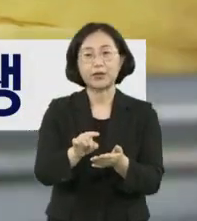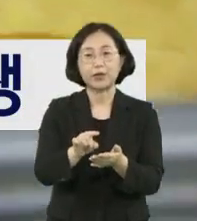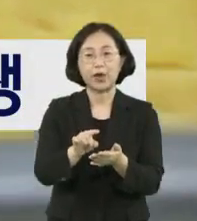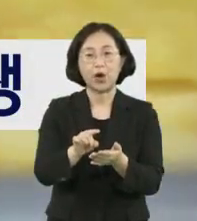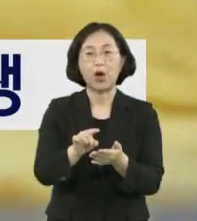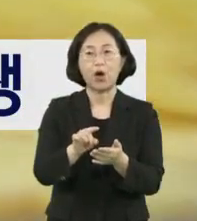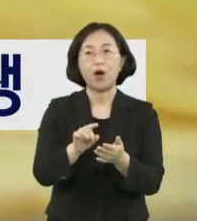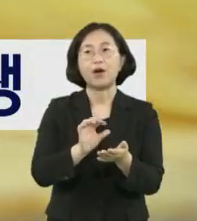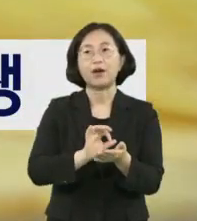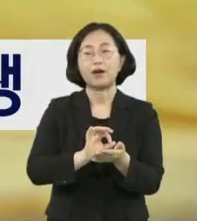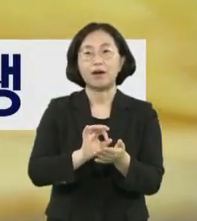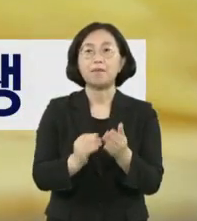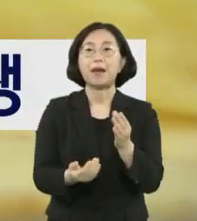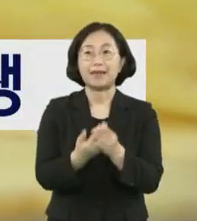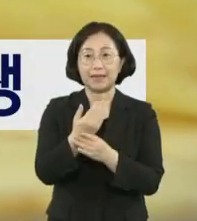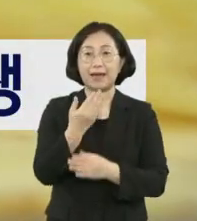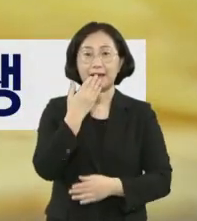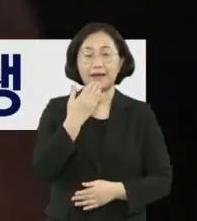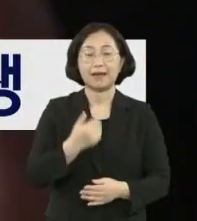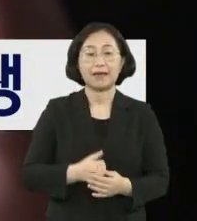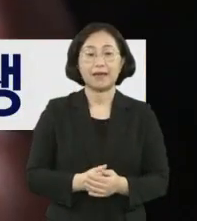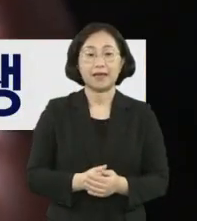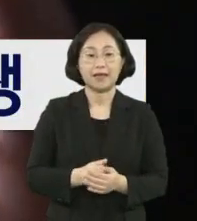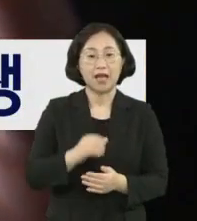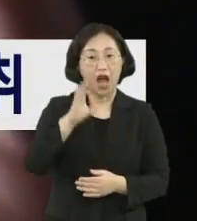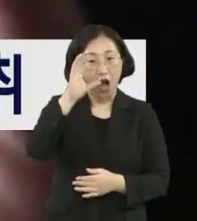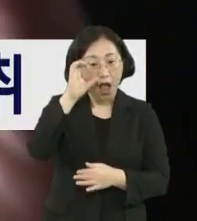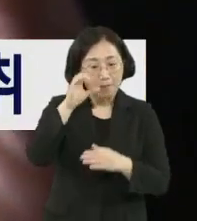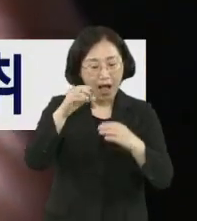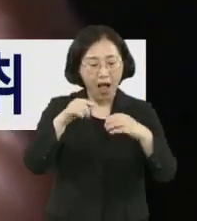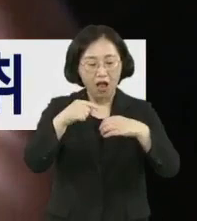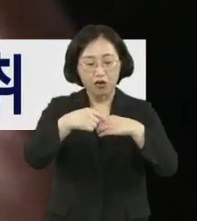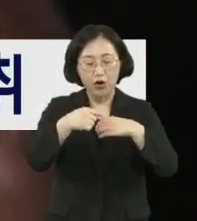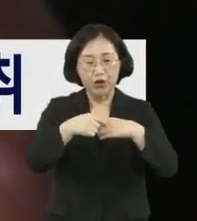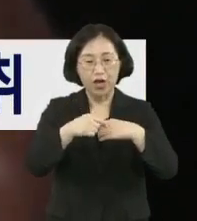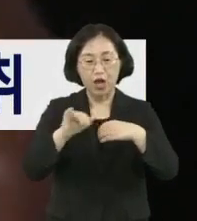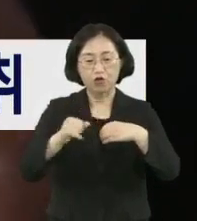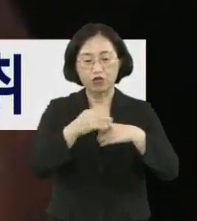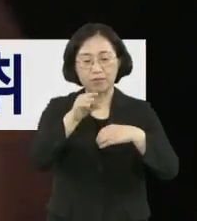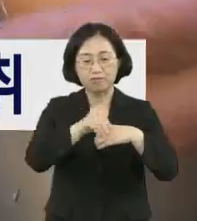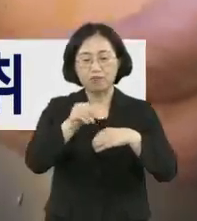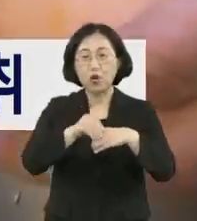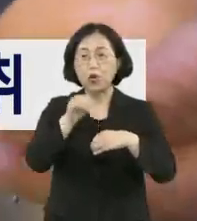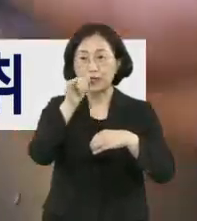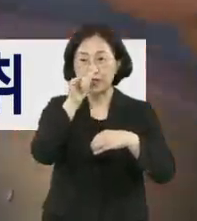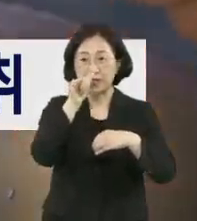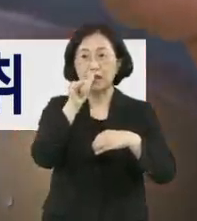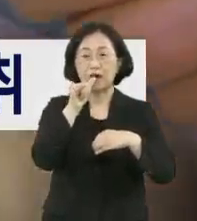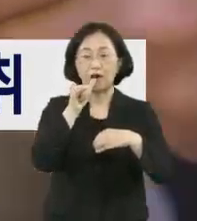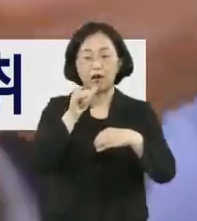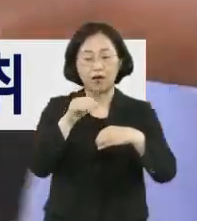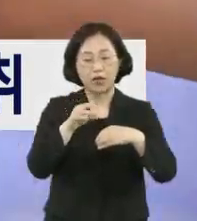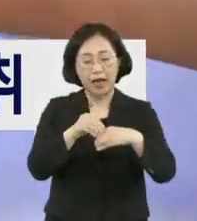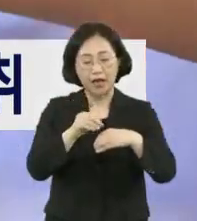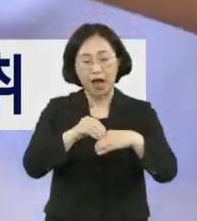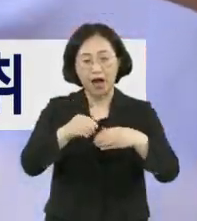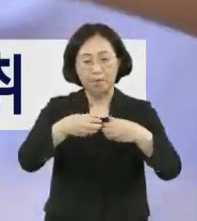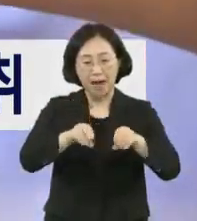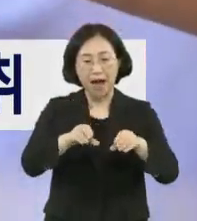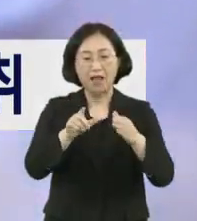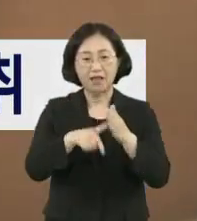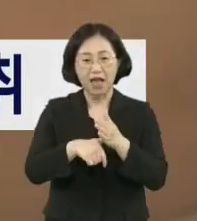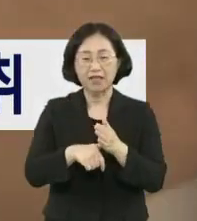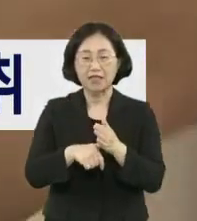달걀을 사용했을 때 주로 발생합니다. 특히 달걀 겉면에 균이 묻어 있을 가능성이 큰 만큼 달걀을 만진